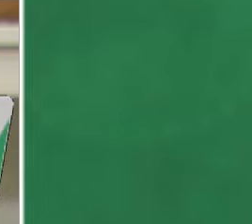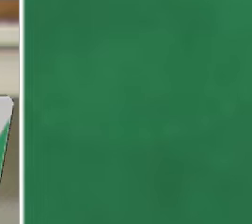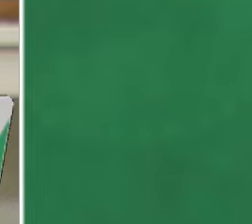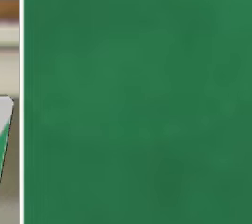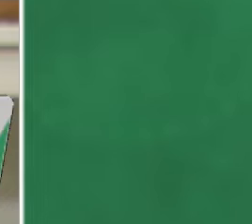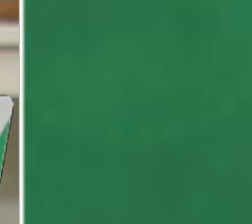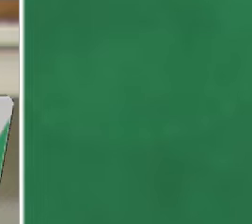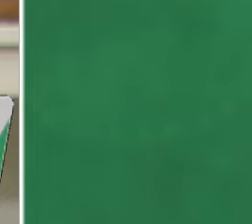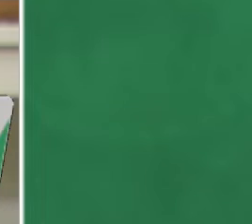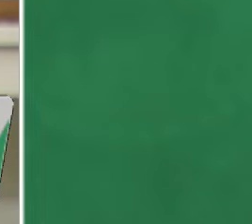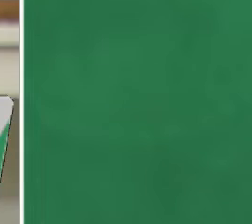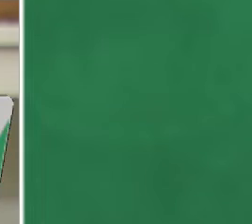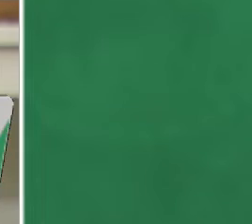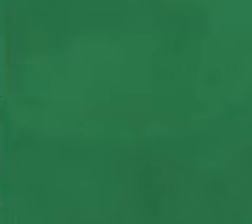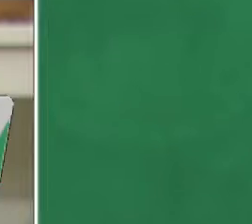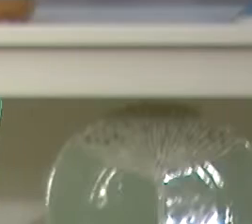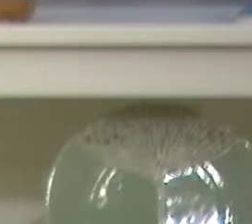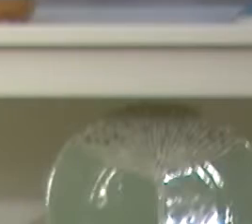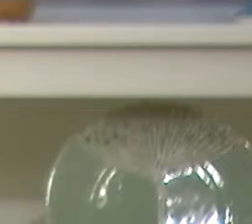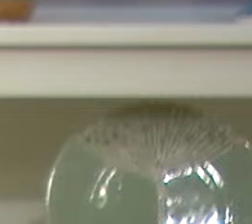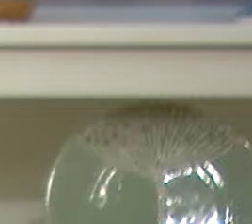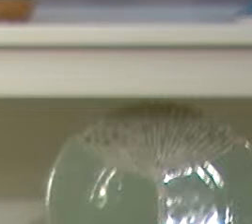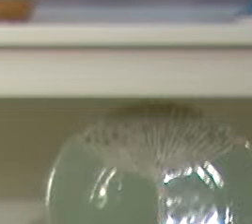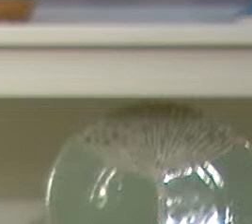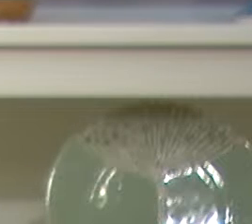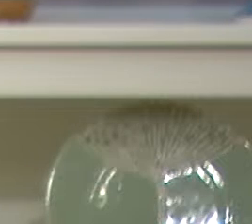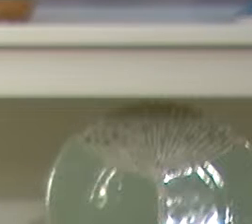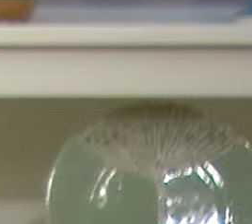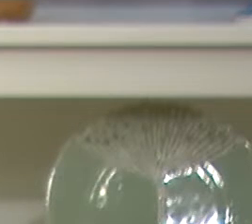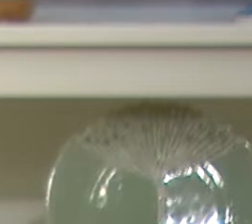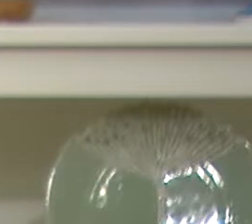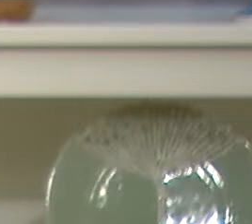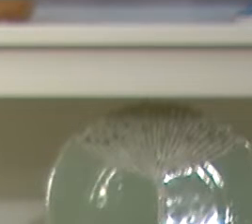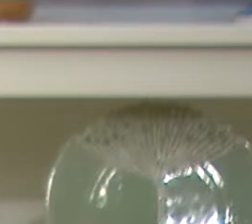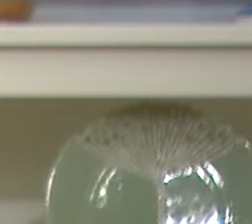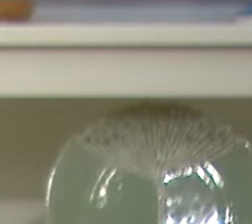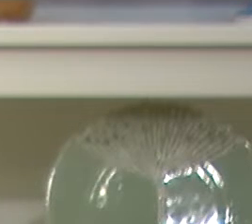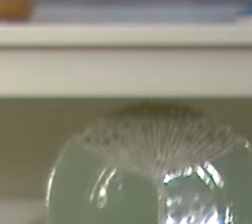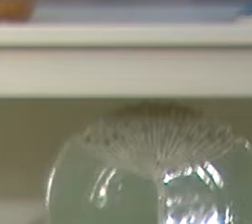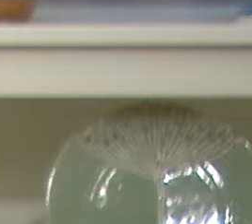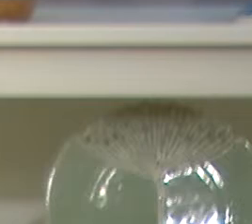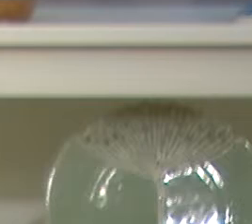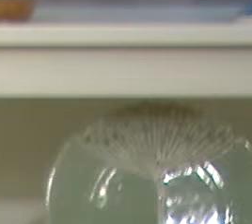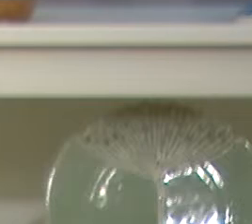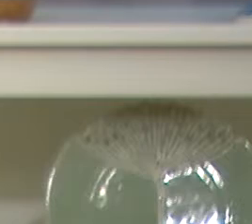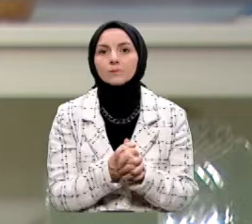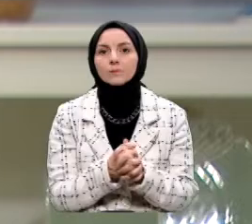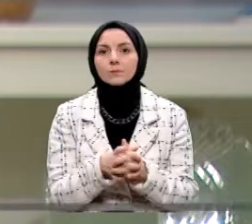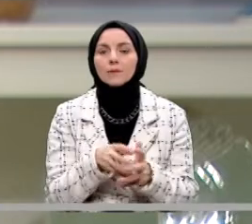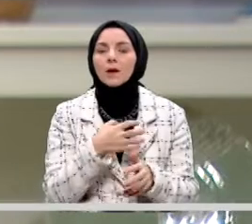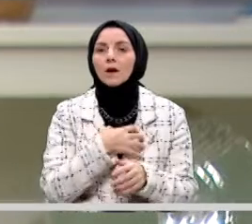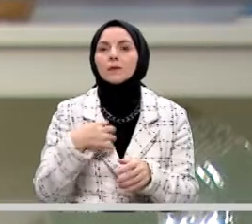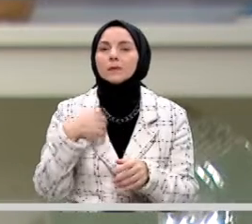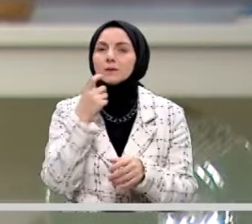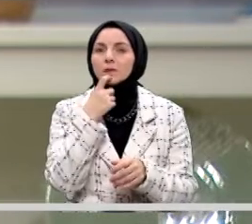böyle sorunuz için iyi günler diliyoruz Teşekkür ederim Kolay gelsin iyi günler Evet annenin yaşı büyük bir ihtimali o da olsun